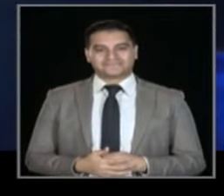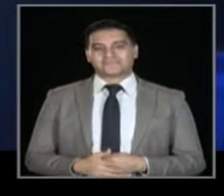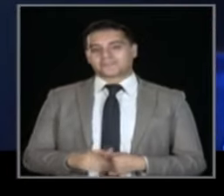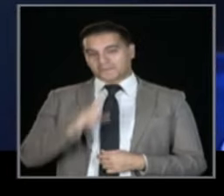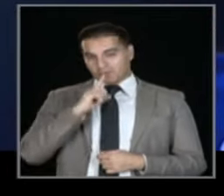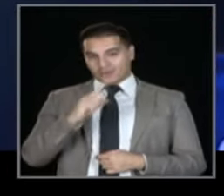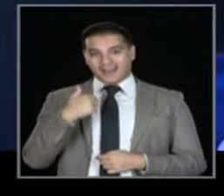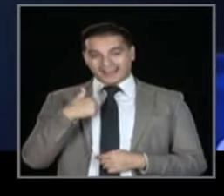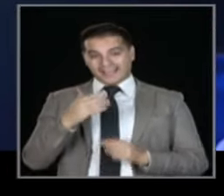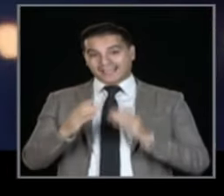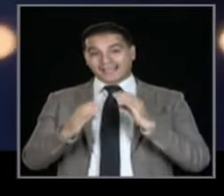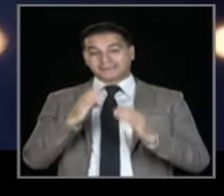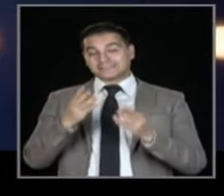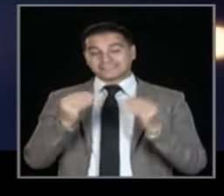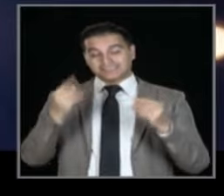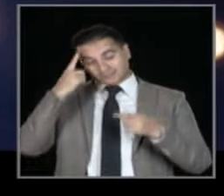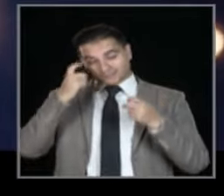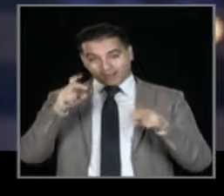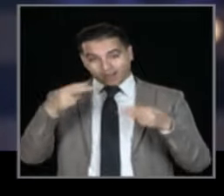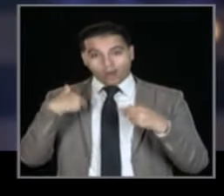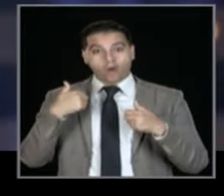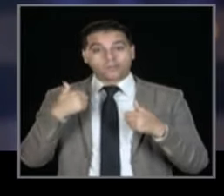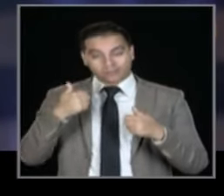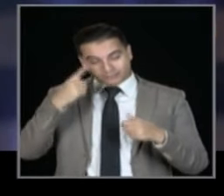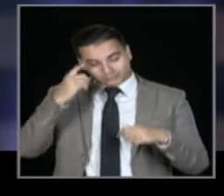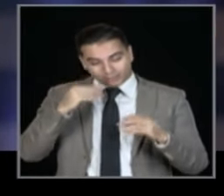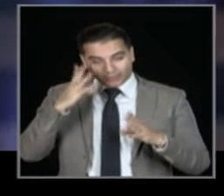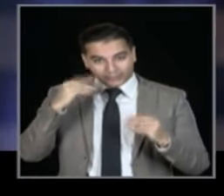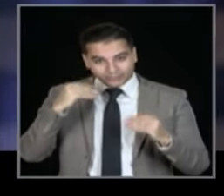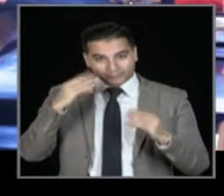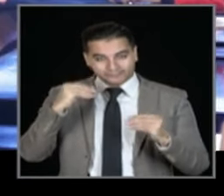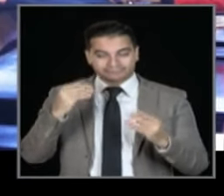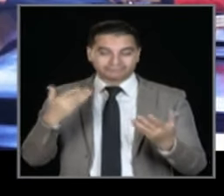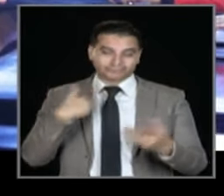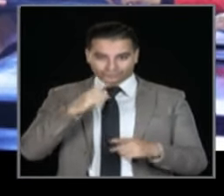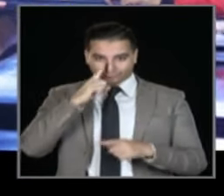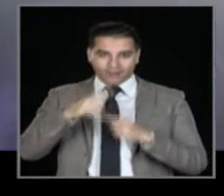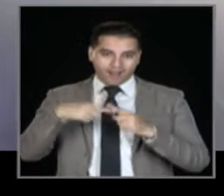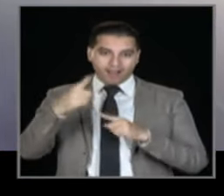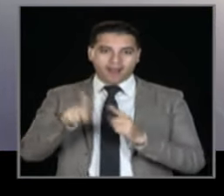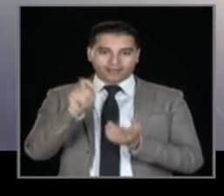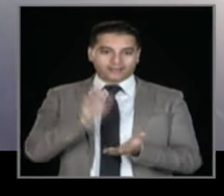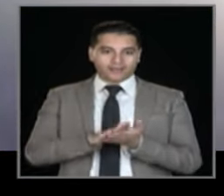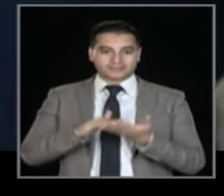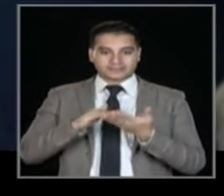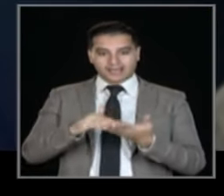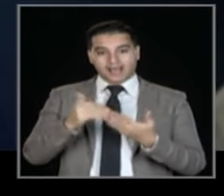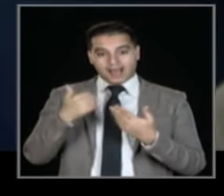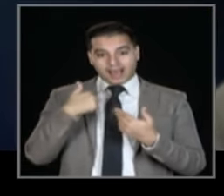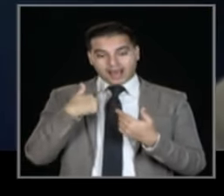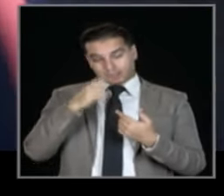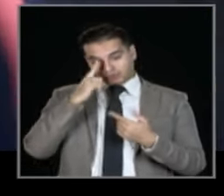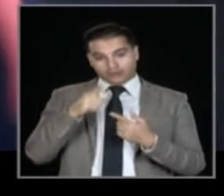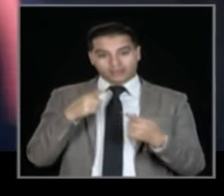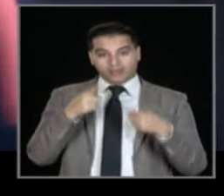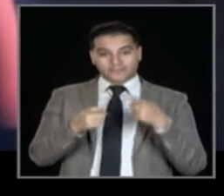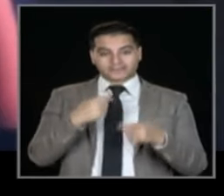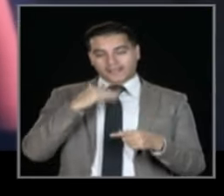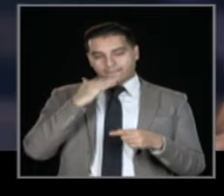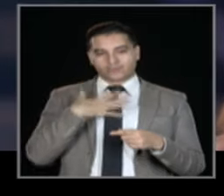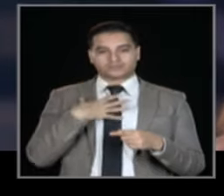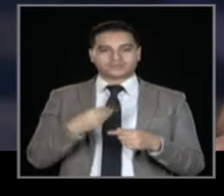كان عندي إجابات كتير تحت الضغط ومن التوتر ما قدرتش أجاوب عليها، وإن شاء الله نقدر نعوض في حالة الفضل. بعد ما حصل الهدف الأول في ضربات الجزاء اطمنت